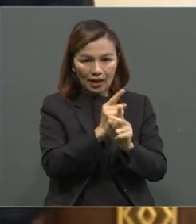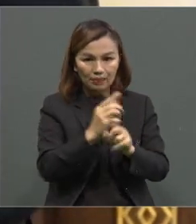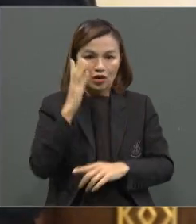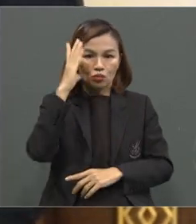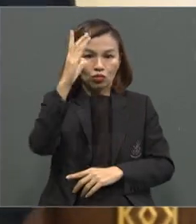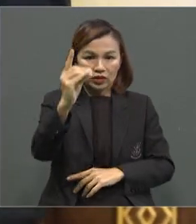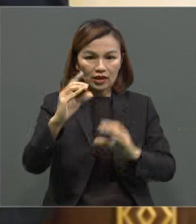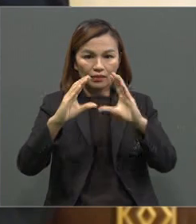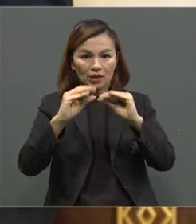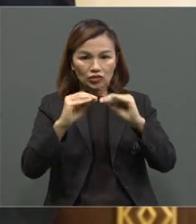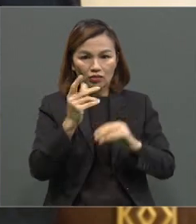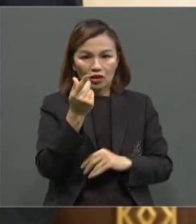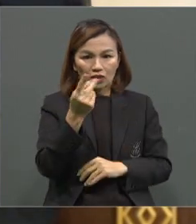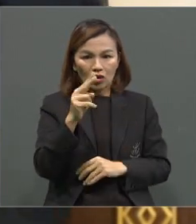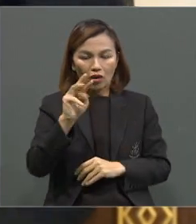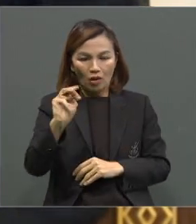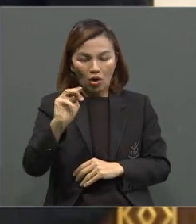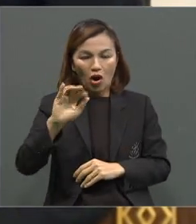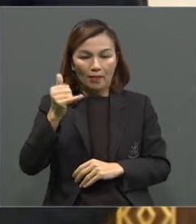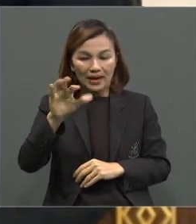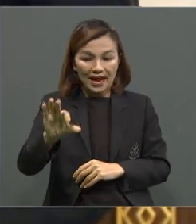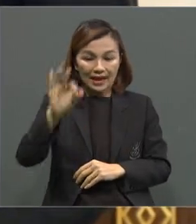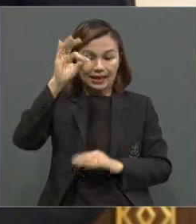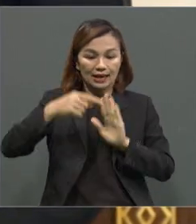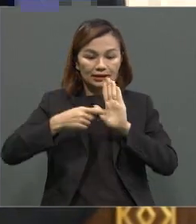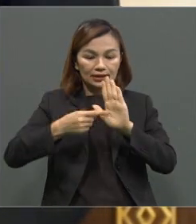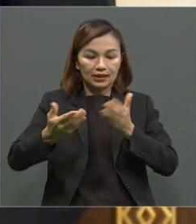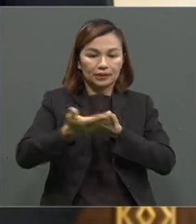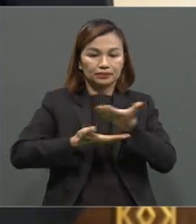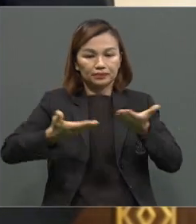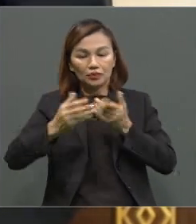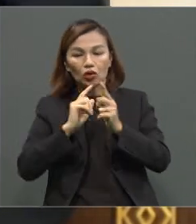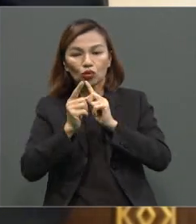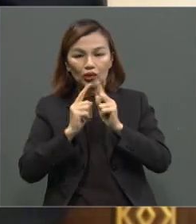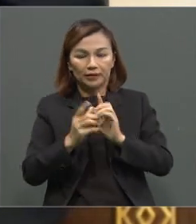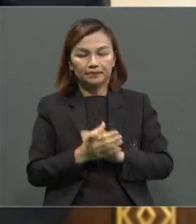ม.อาจจะมีการหยิบยกประเด็นนี้ขึ้นมาพูดคุยรายละเอียดกันด้วยครับ